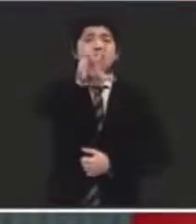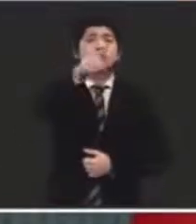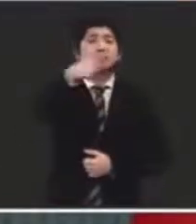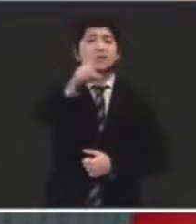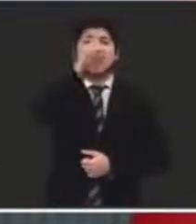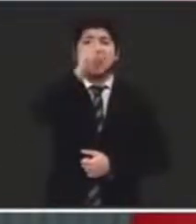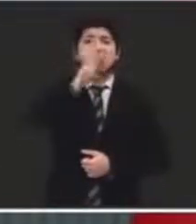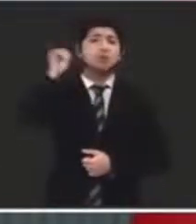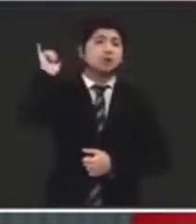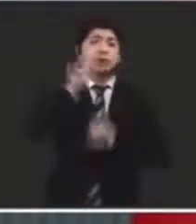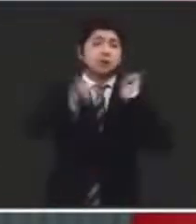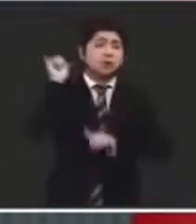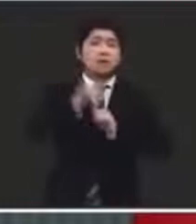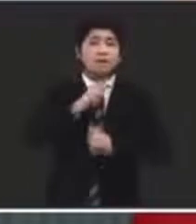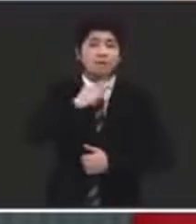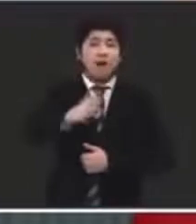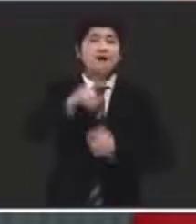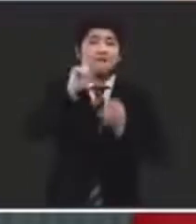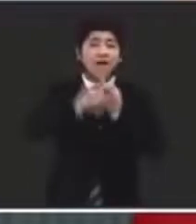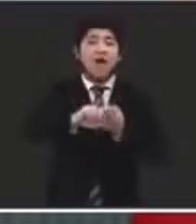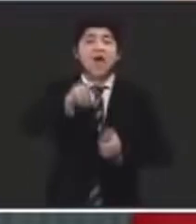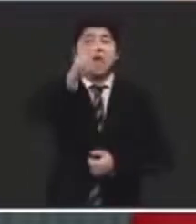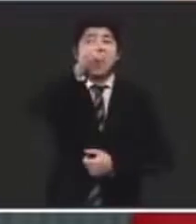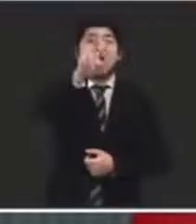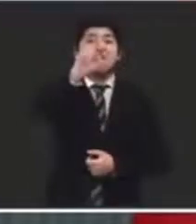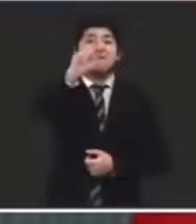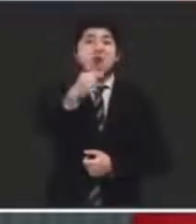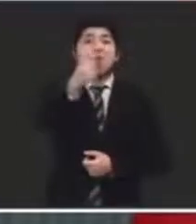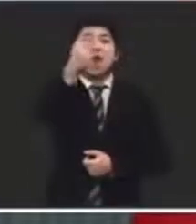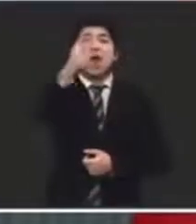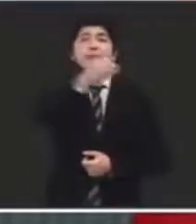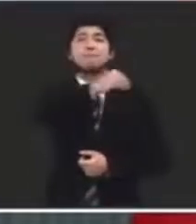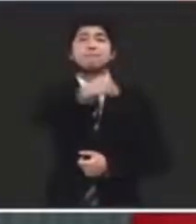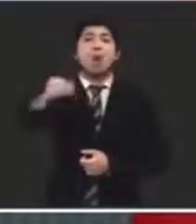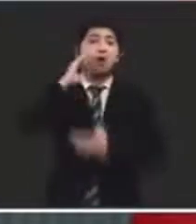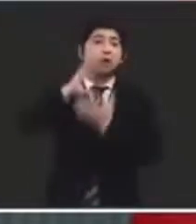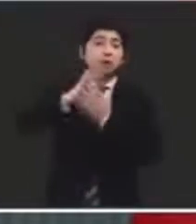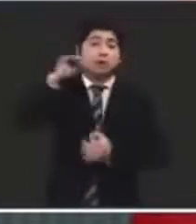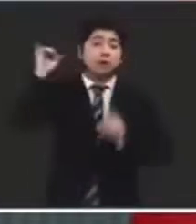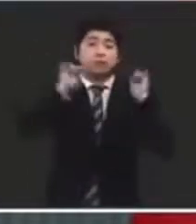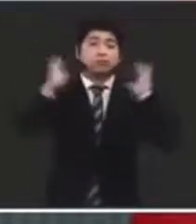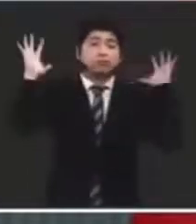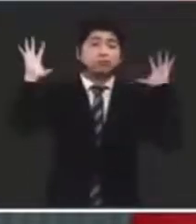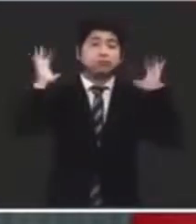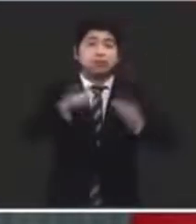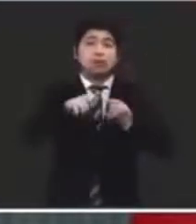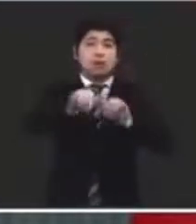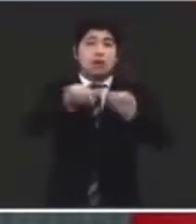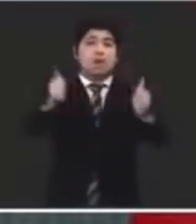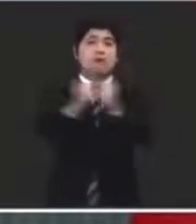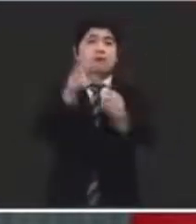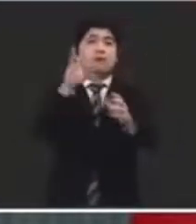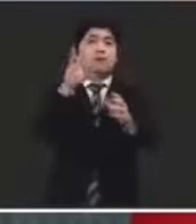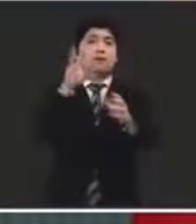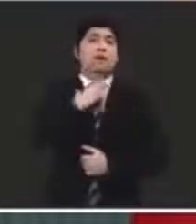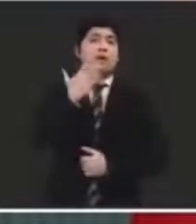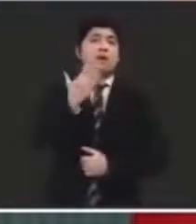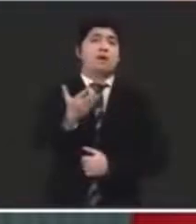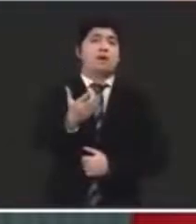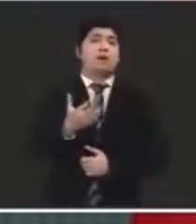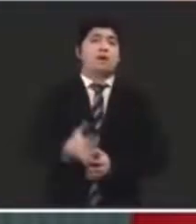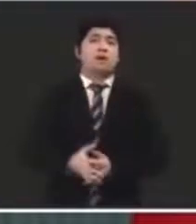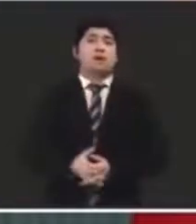13.200 uçuş ve 2,2 milyon yolcuyla O da bu kervana katıldı